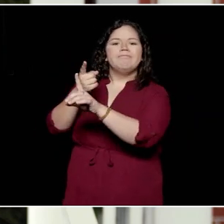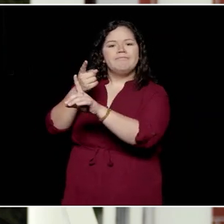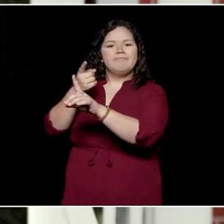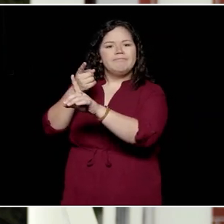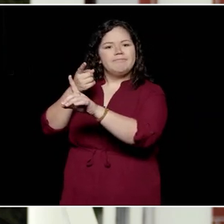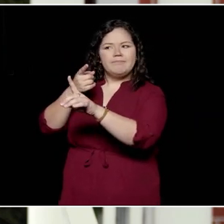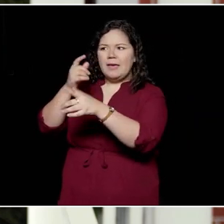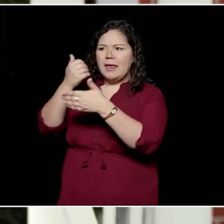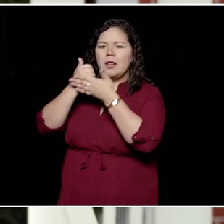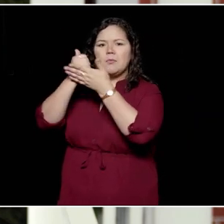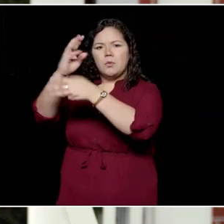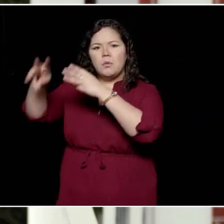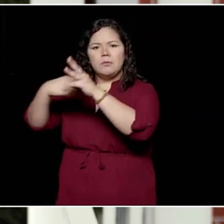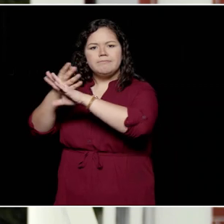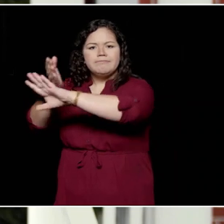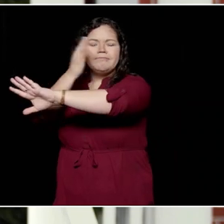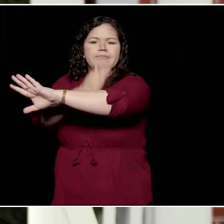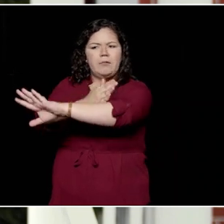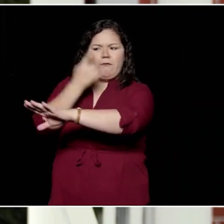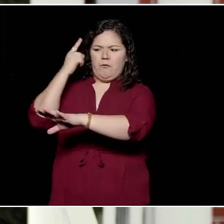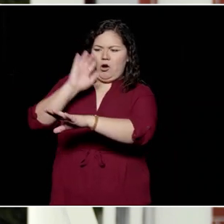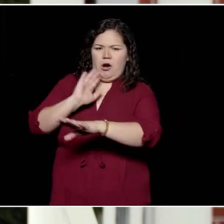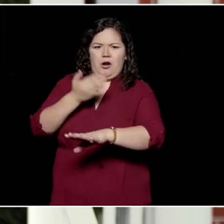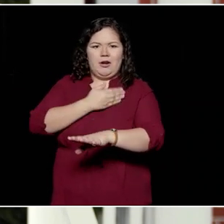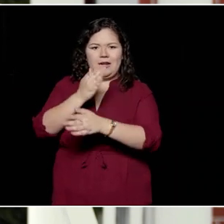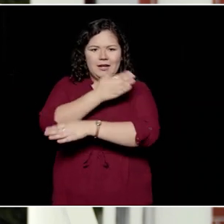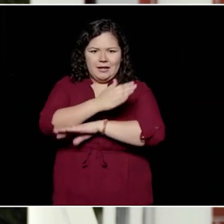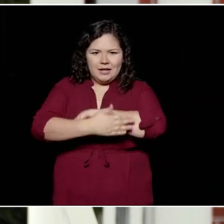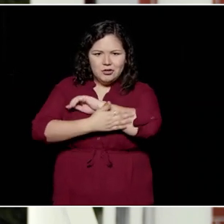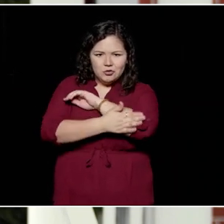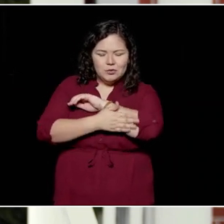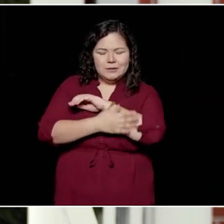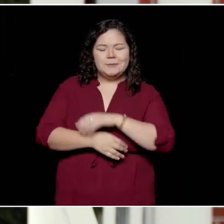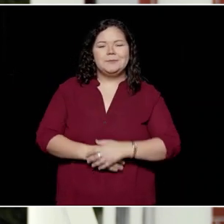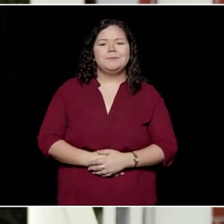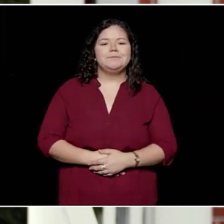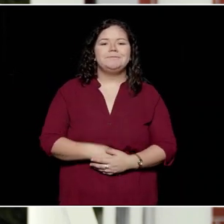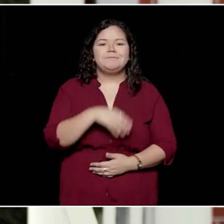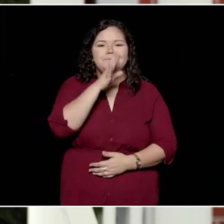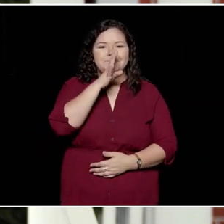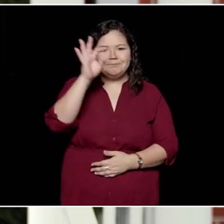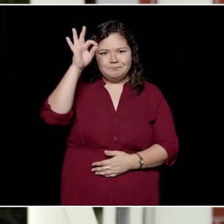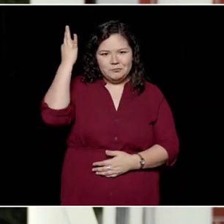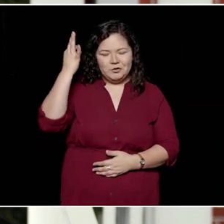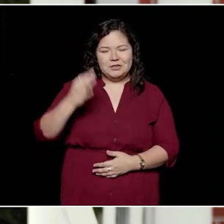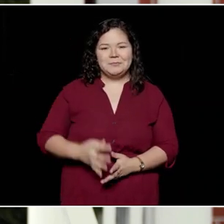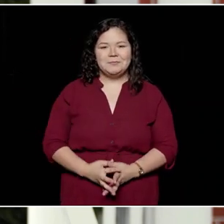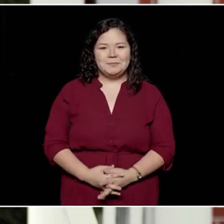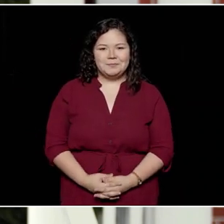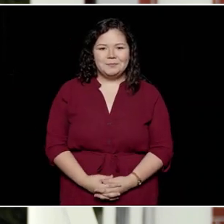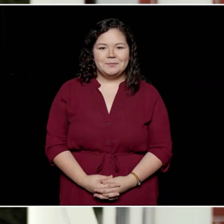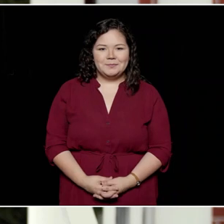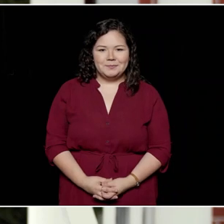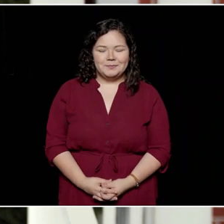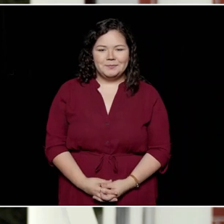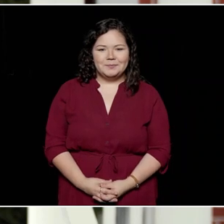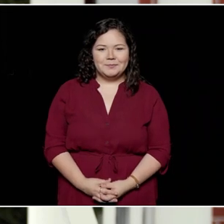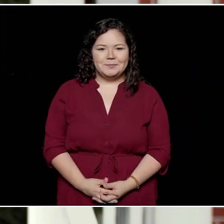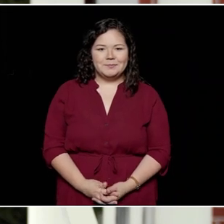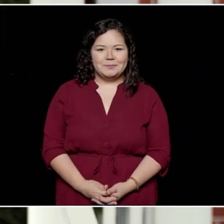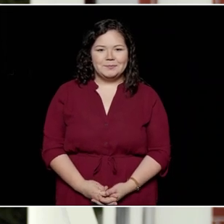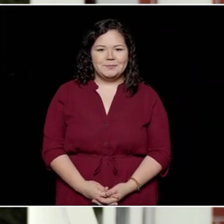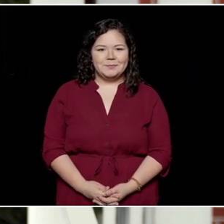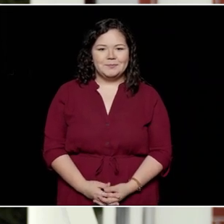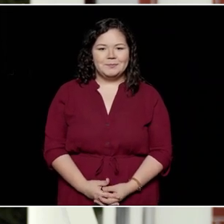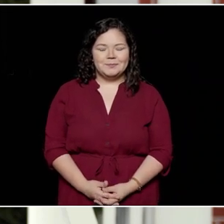At UBC, vous avez appris à faire preuve d'audace et de curiosité, ainsi qu'à prendre des initiatives pour concrétiser